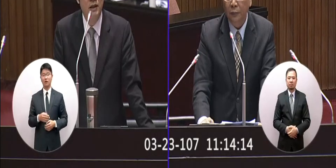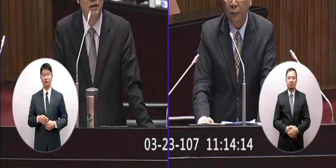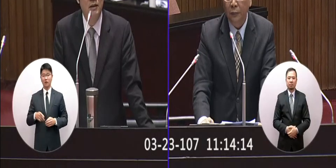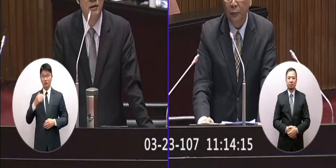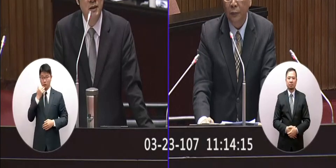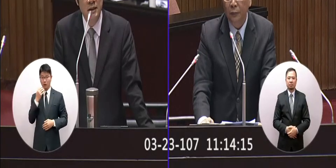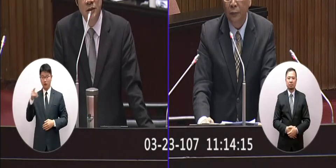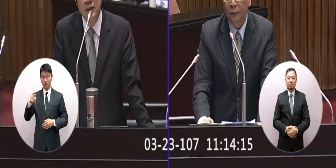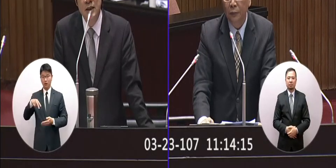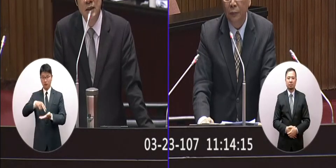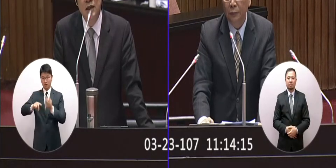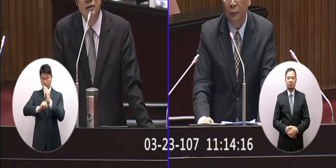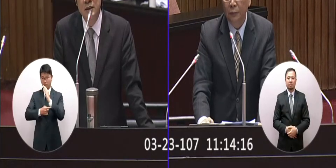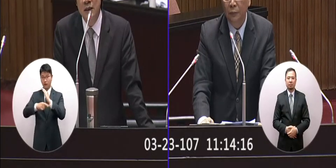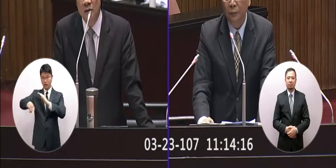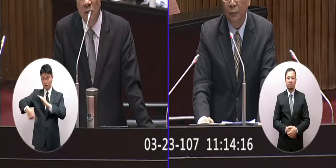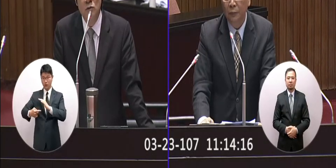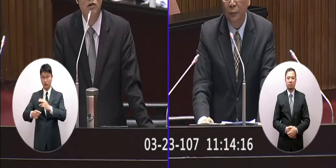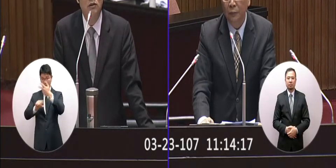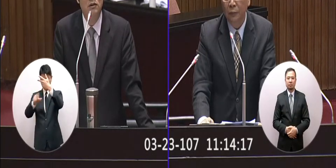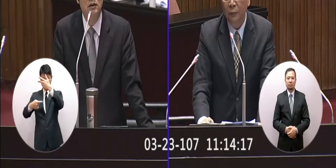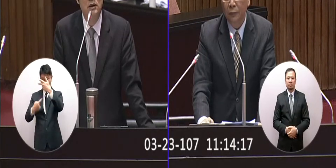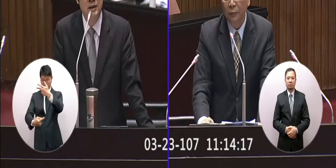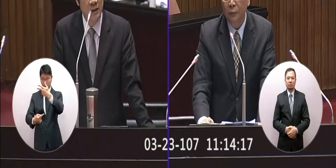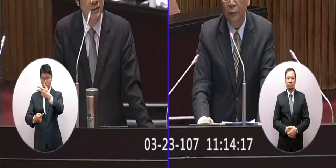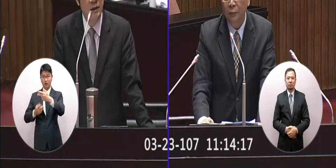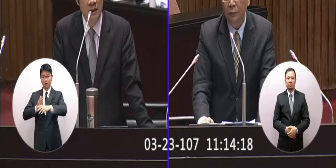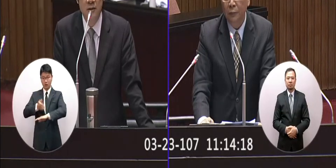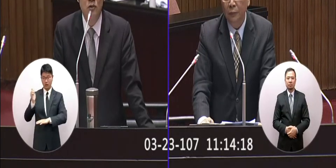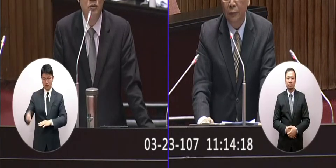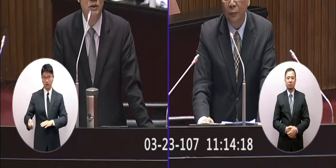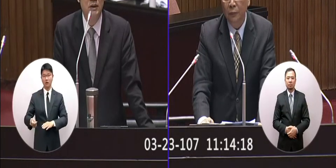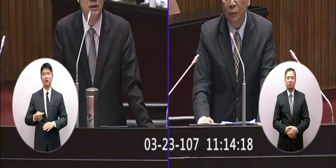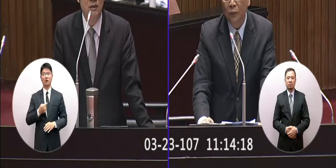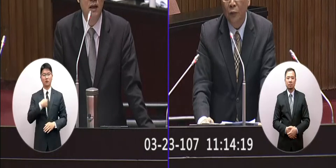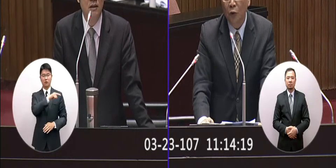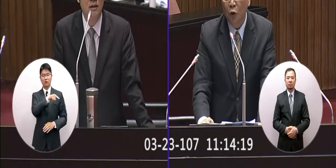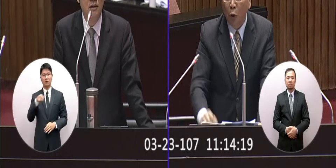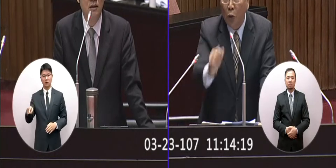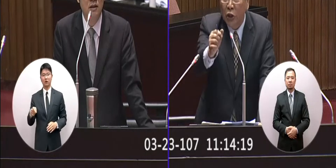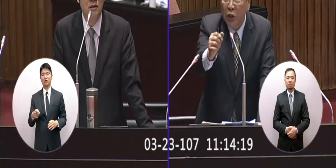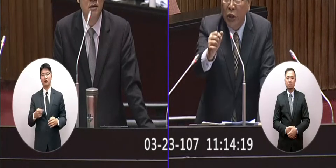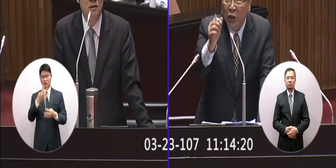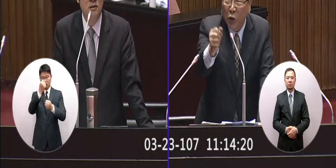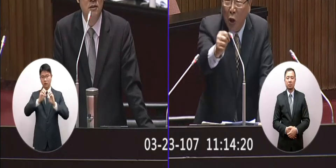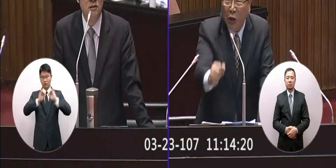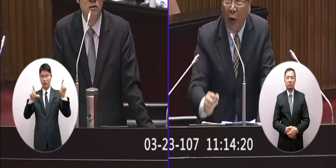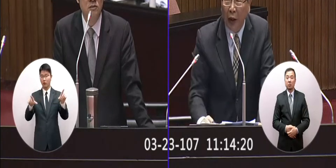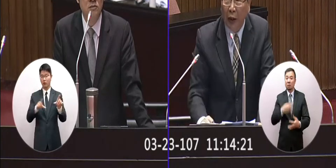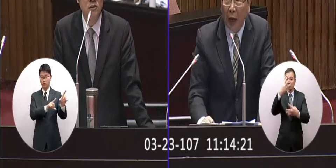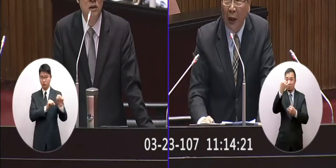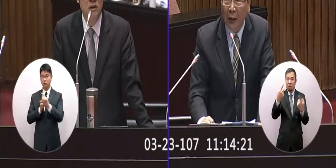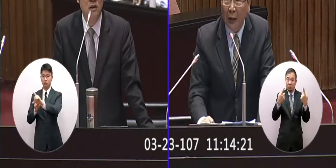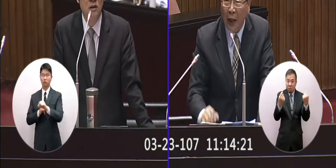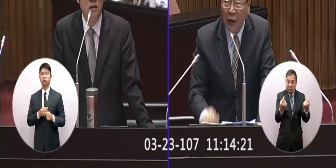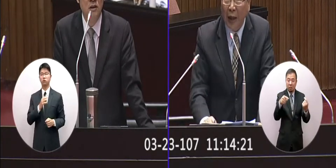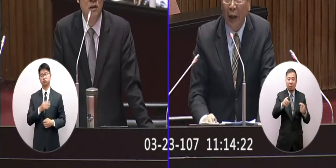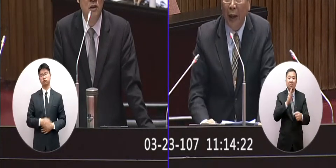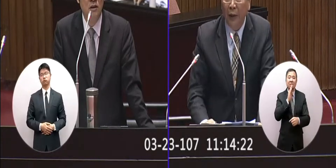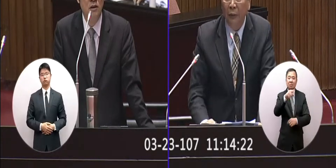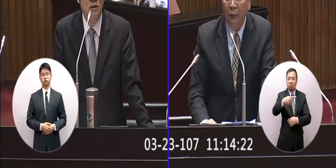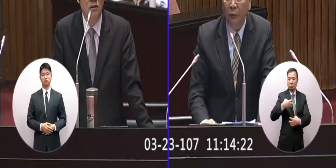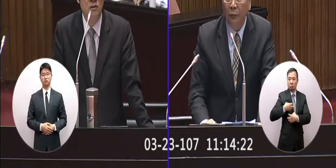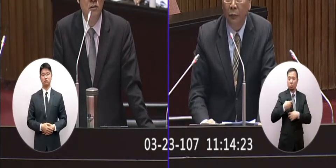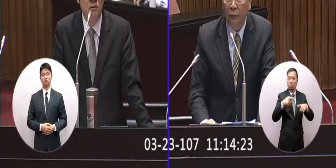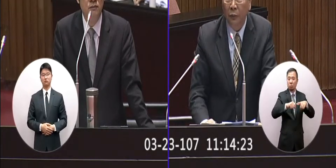立法院在7月1号以前通过，那行政院一定是同步实施嘛？ 同步实施是军工教而已啊，那其